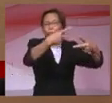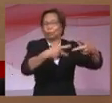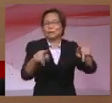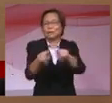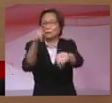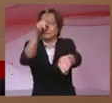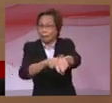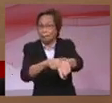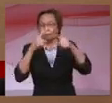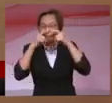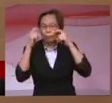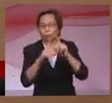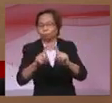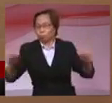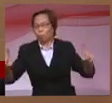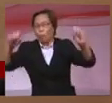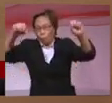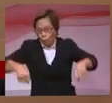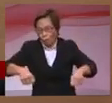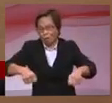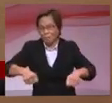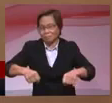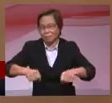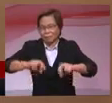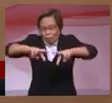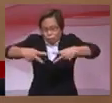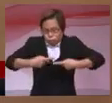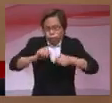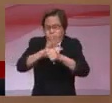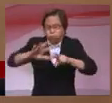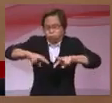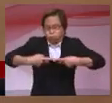serentak, dia boleh menghalang 100%